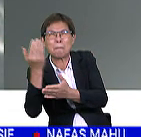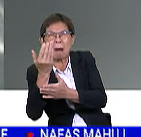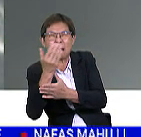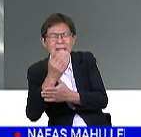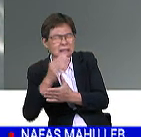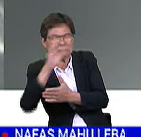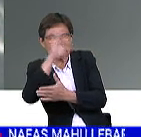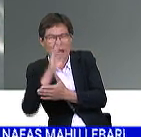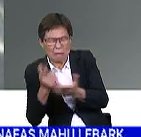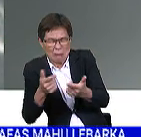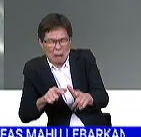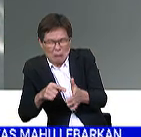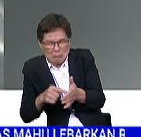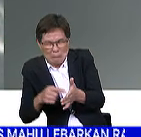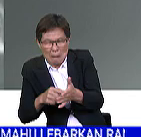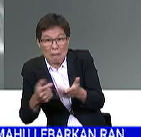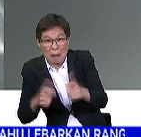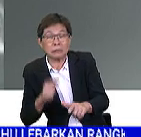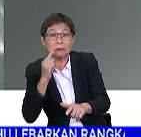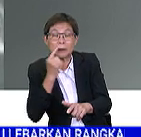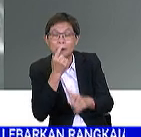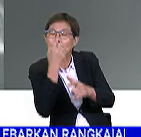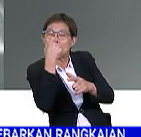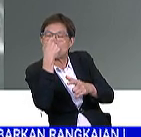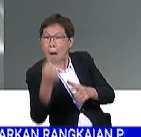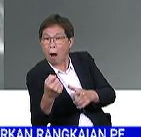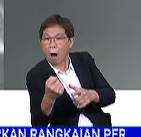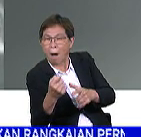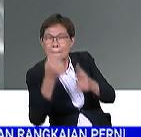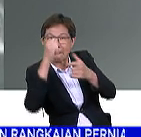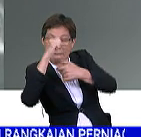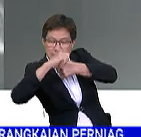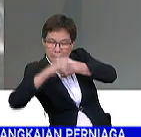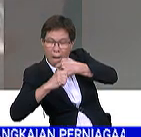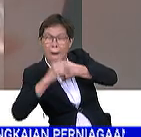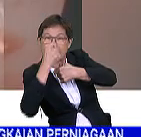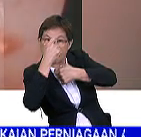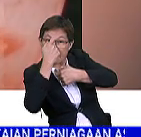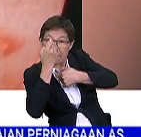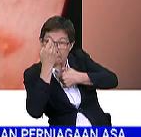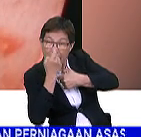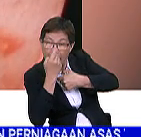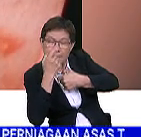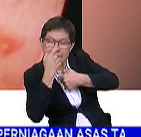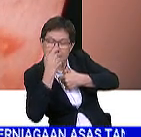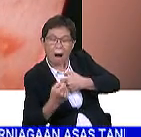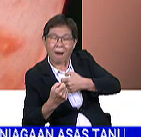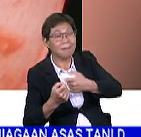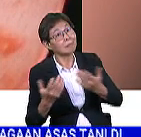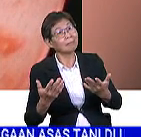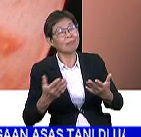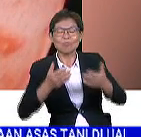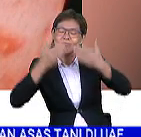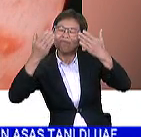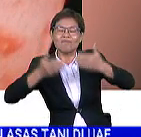sangat jarang berlaku. Gigi terbabit berjaya dikeluarkan menerusi pembedahan dan pesakit tidak lagi mengalami masalah pernafasan